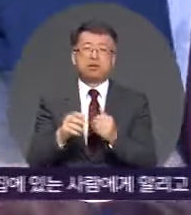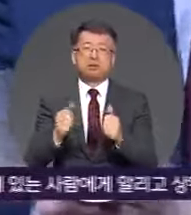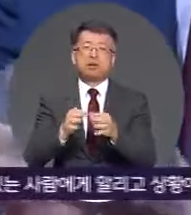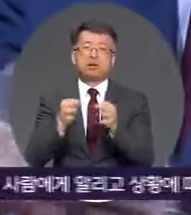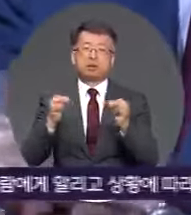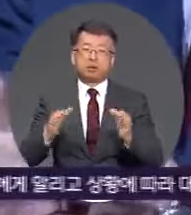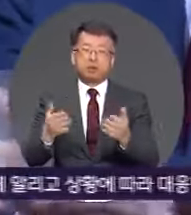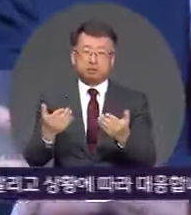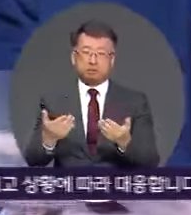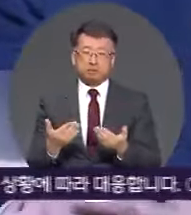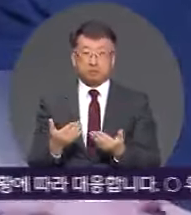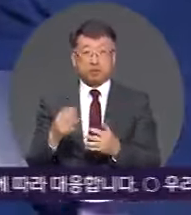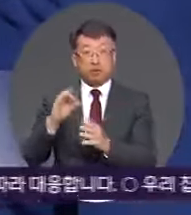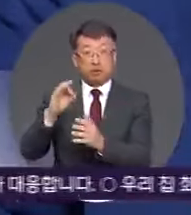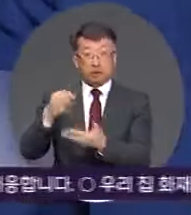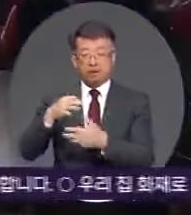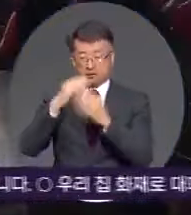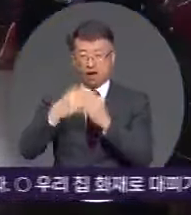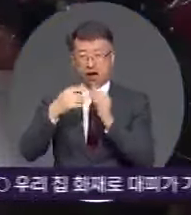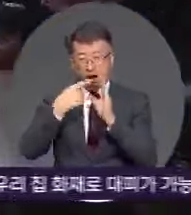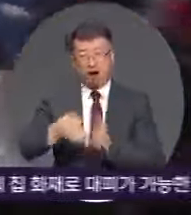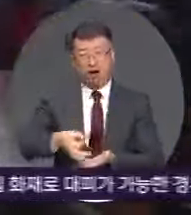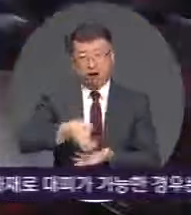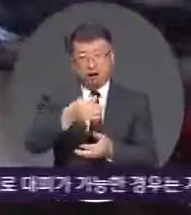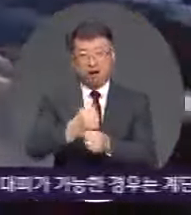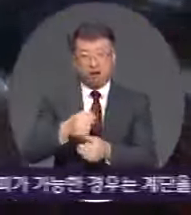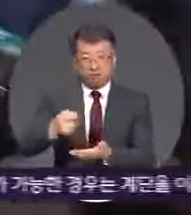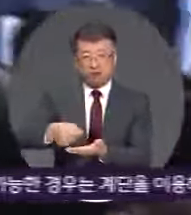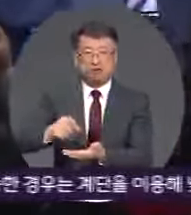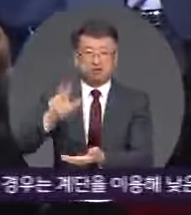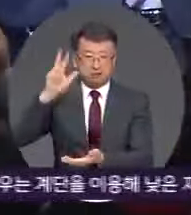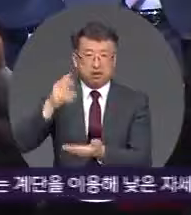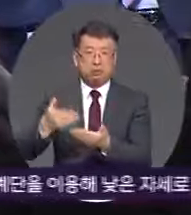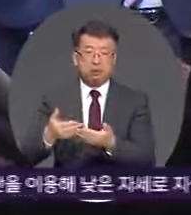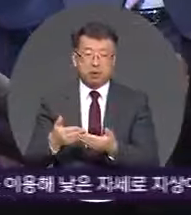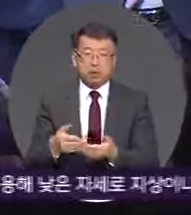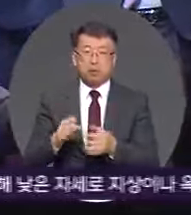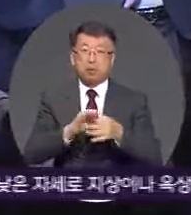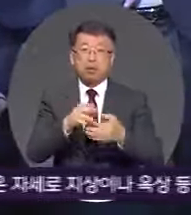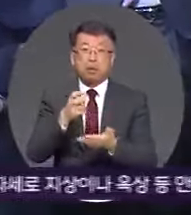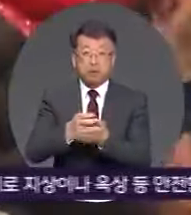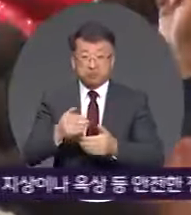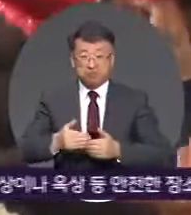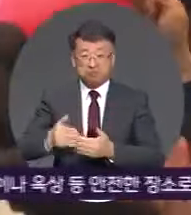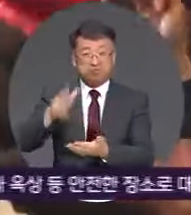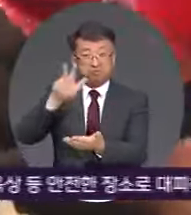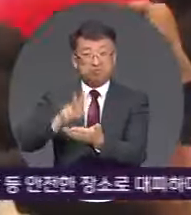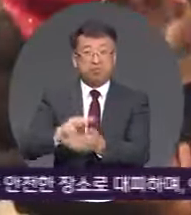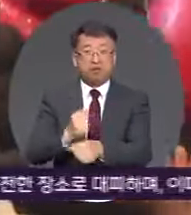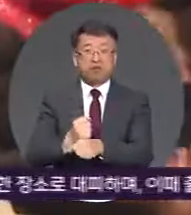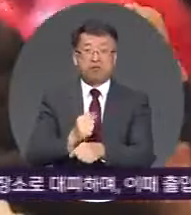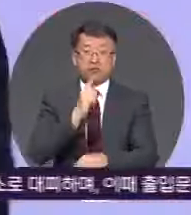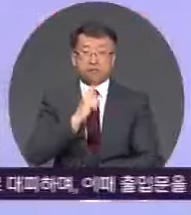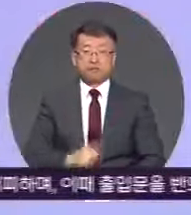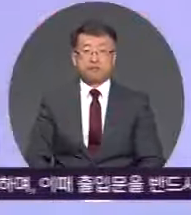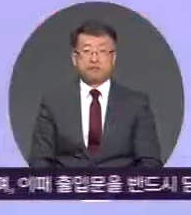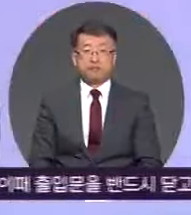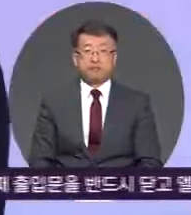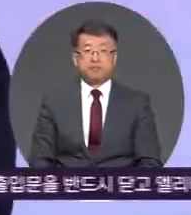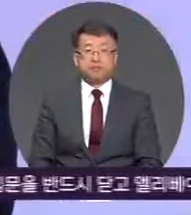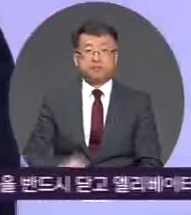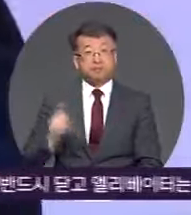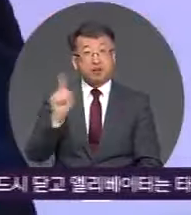받은 세비를 반납하도록 총선 후보 서약을 받고 관련 법안도 추진하겠다고 선언했습니다.